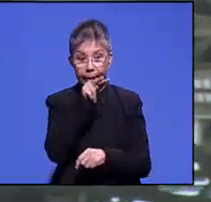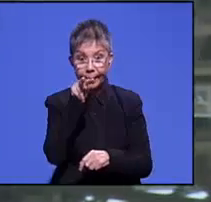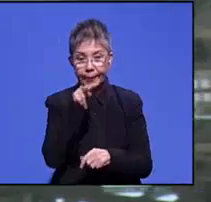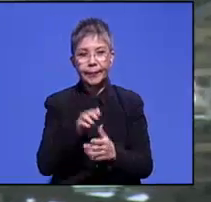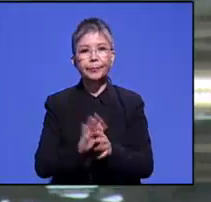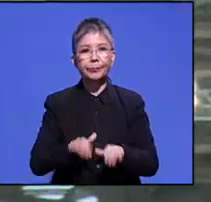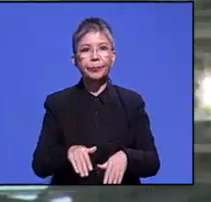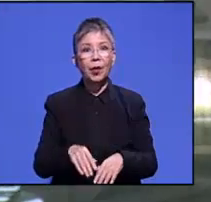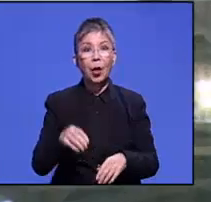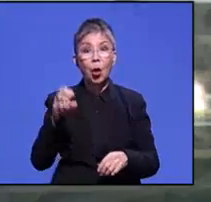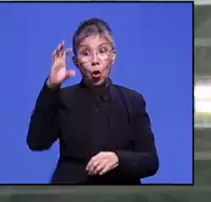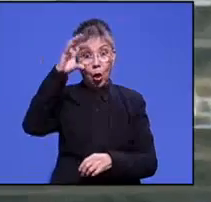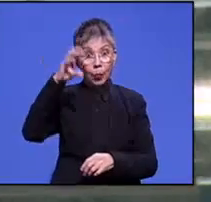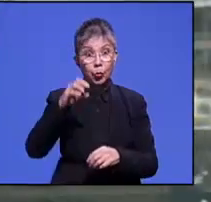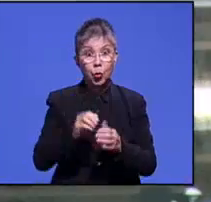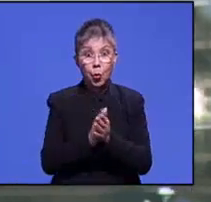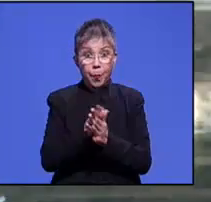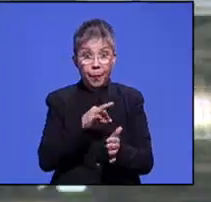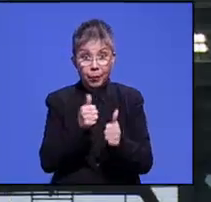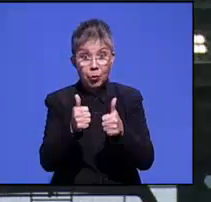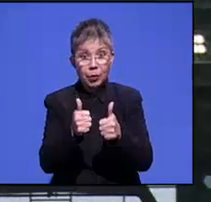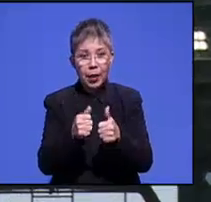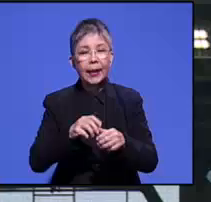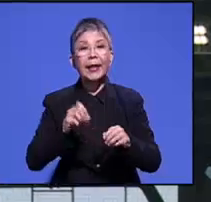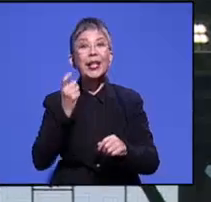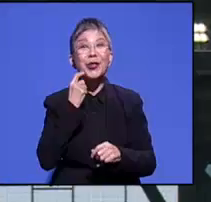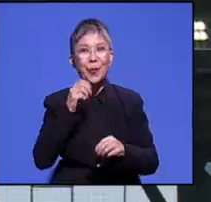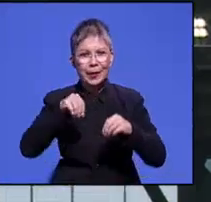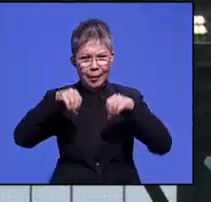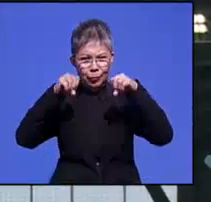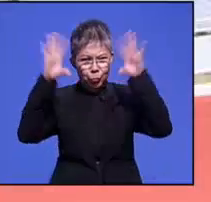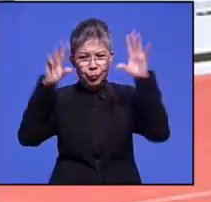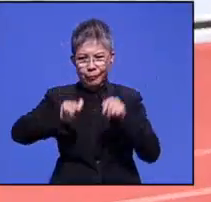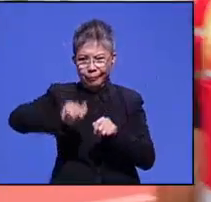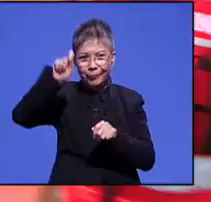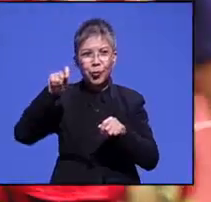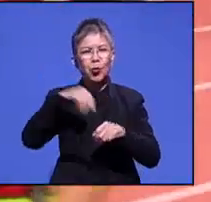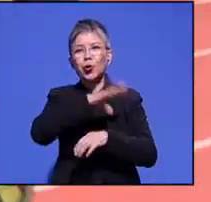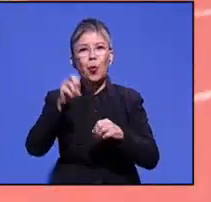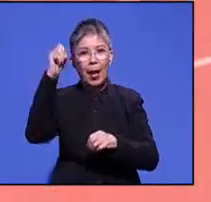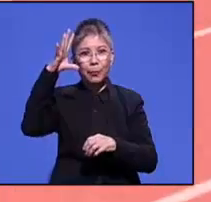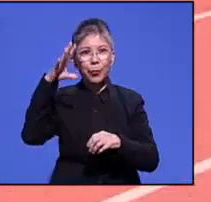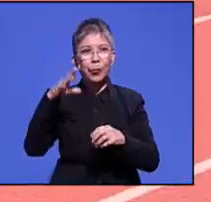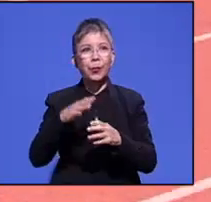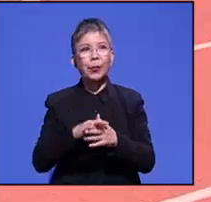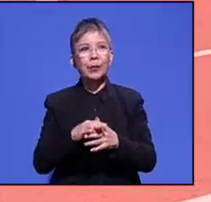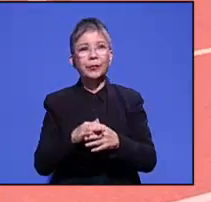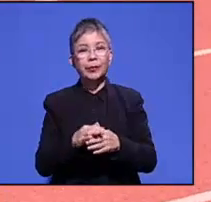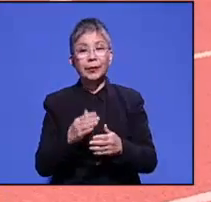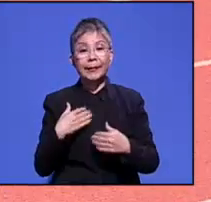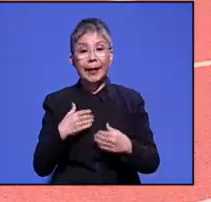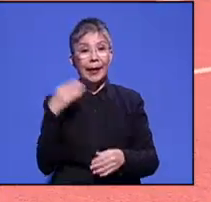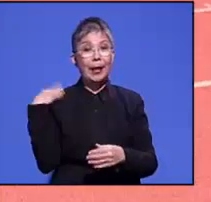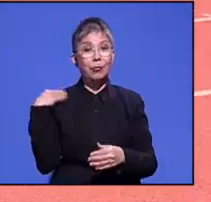memastikan semua lampu berfungsi dengan baik kita akan menyalahkan seluruh Lampu ini saya bagi tugas